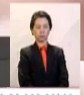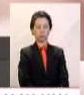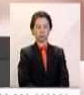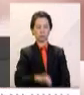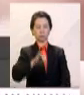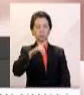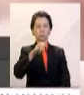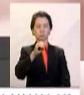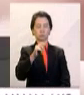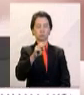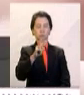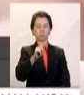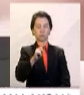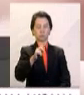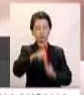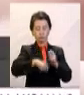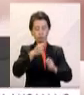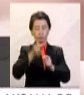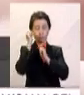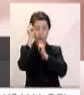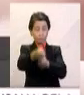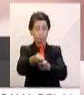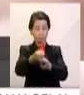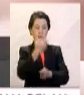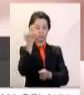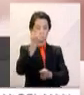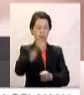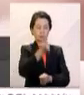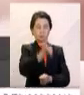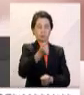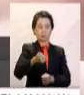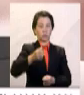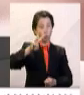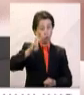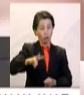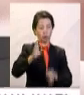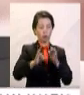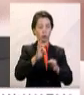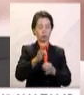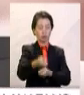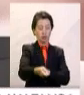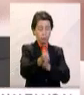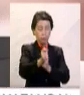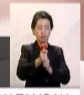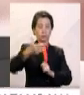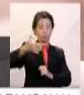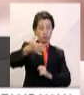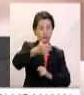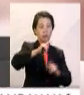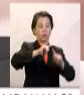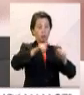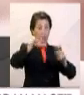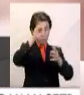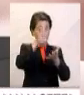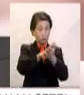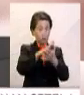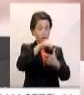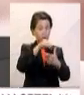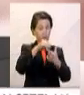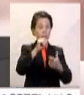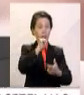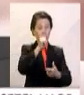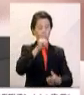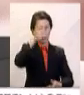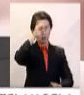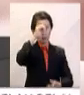Joran, mata kail dan tali tangsi. Kebiasaannya peralatan wajib jika hendak memancing ikan. Namun percaya atau tidak, seorang